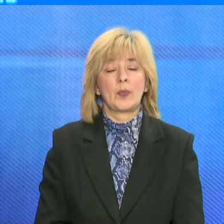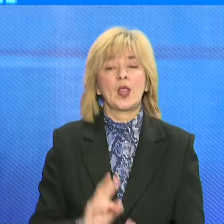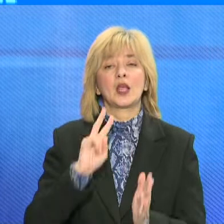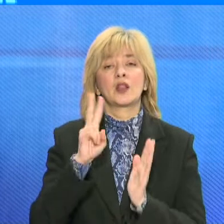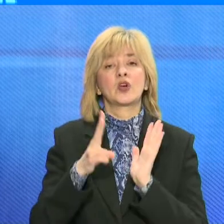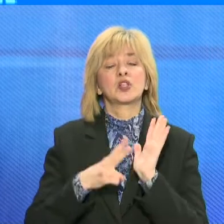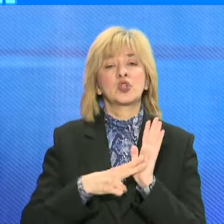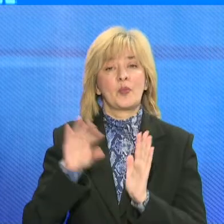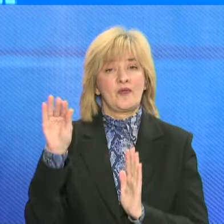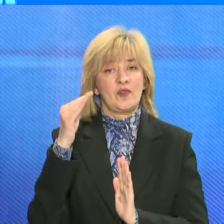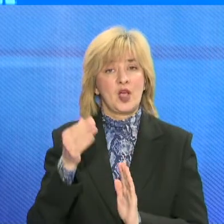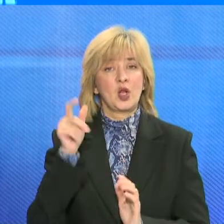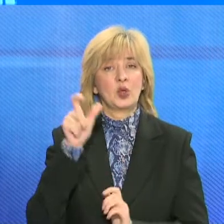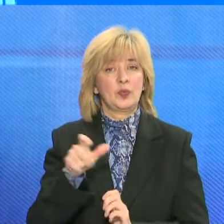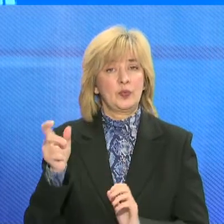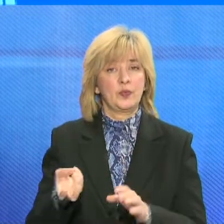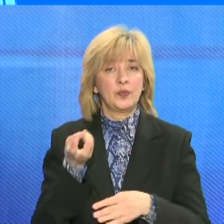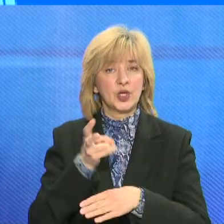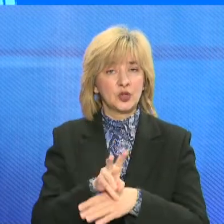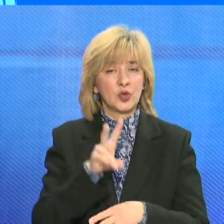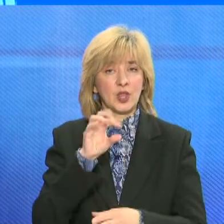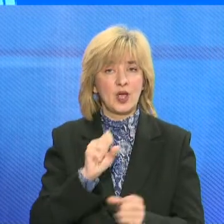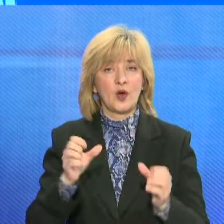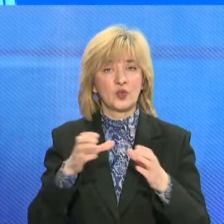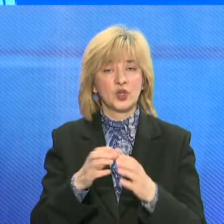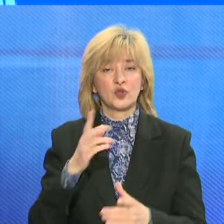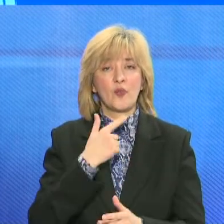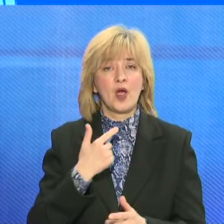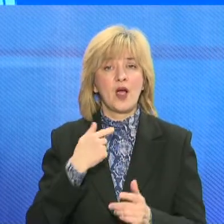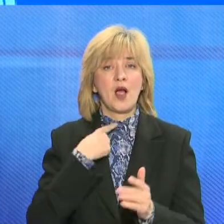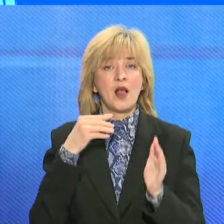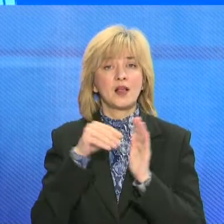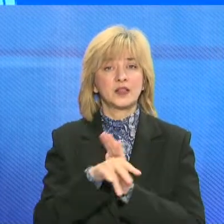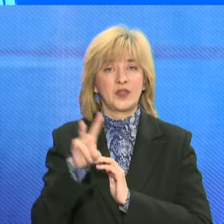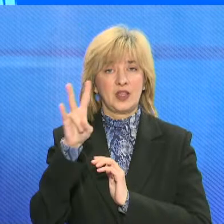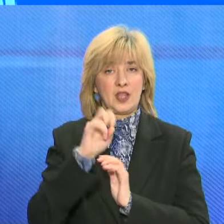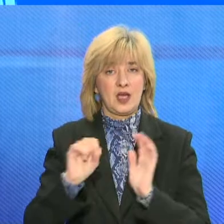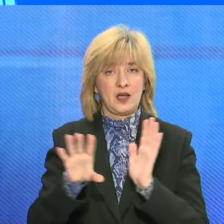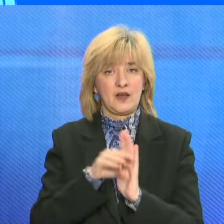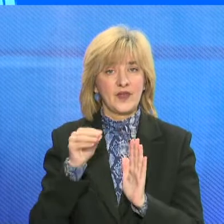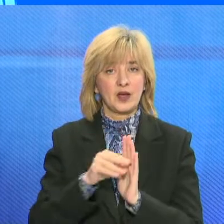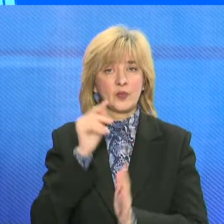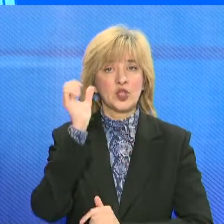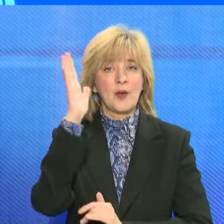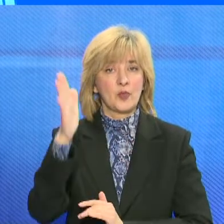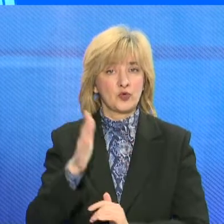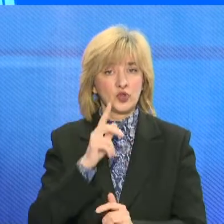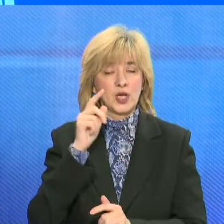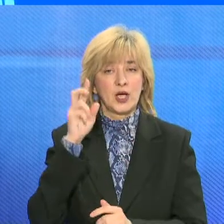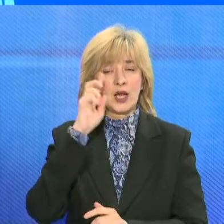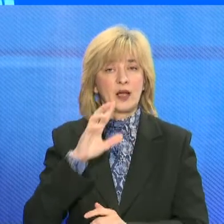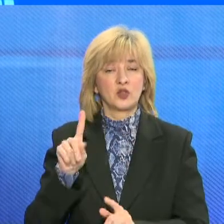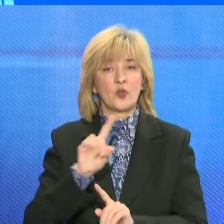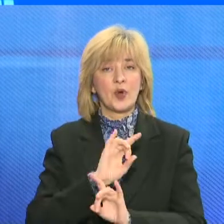27 лютого беларусы прыйдуць на участкі, каб аддаць свае галасы на референдуме за будучыню краіны. Каб расказаць аб